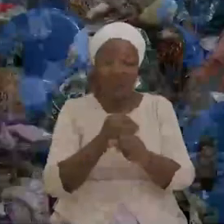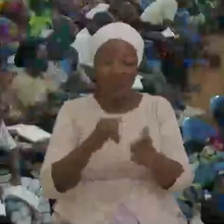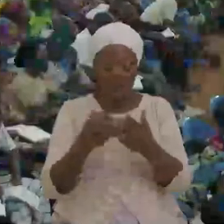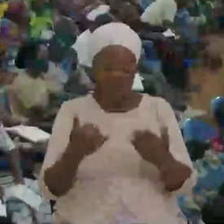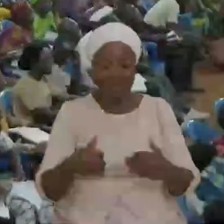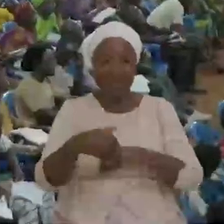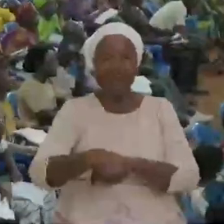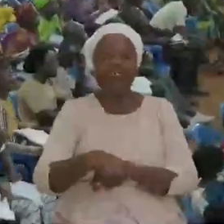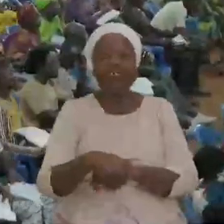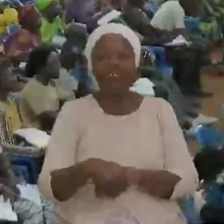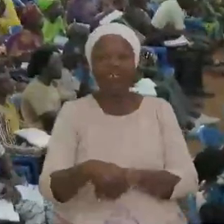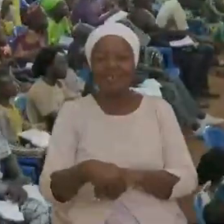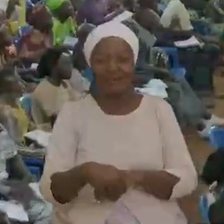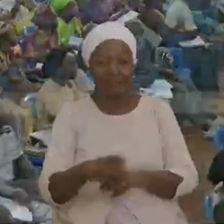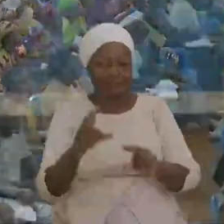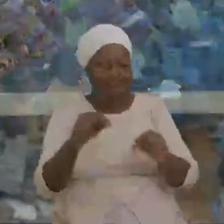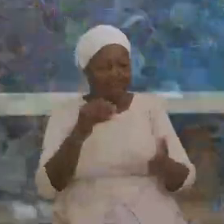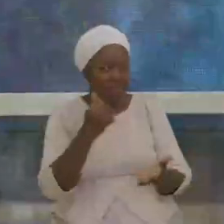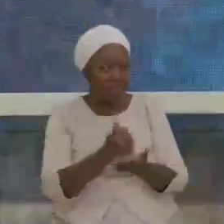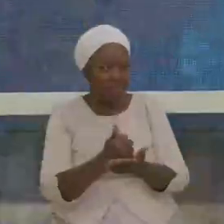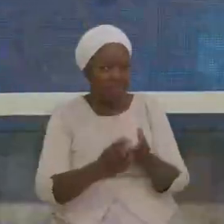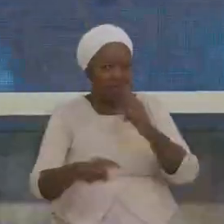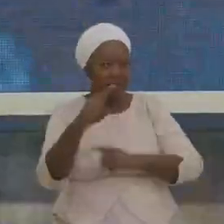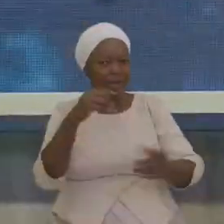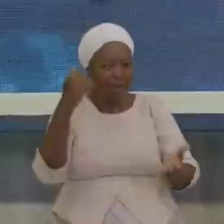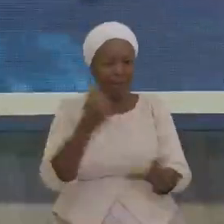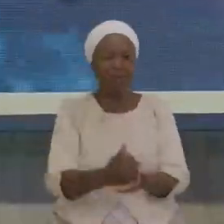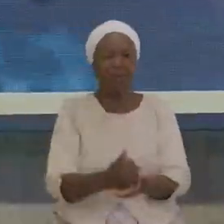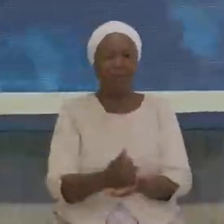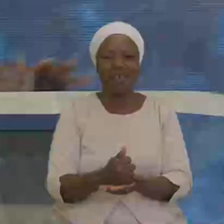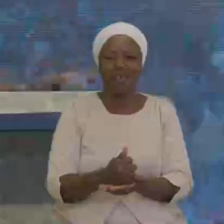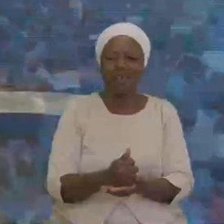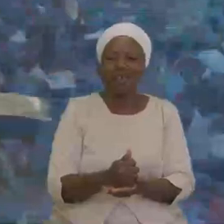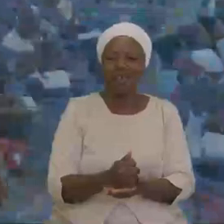recevoir ça ce soir. Il n'y a pas d'amen.